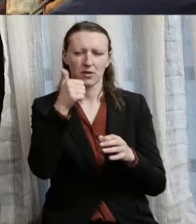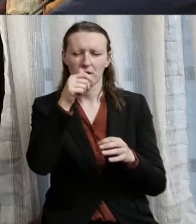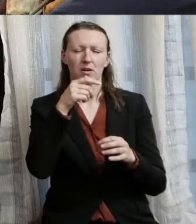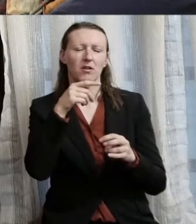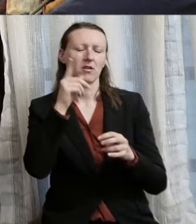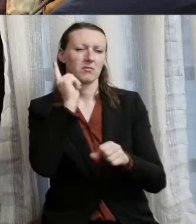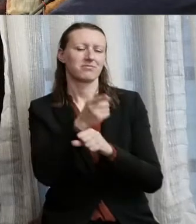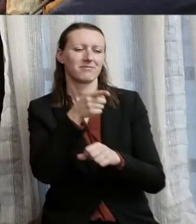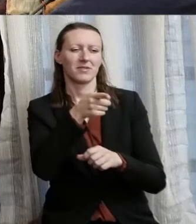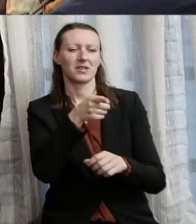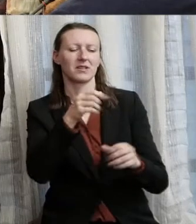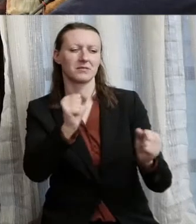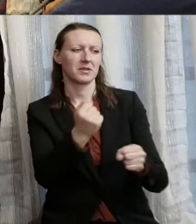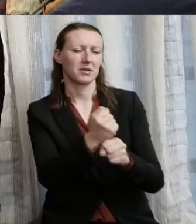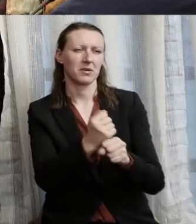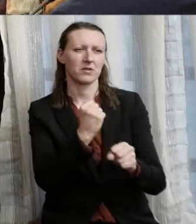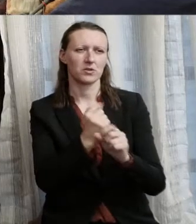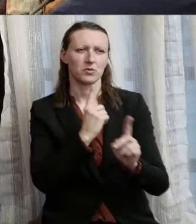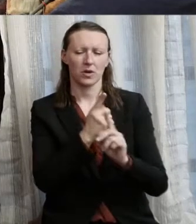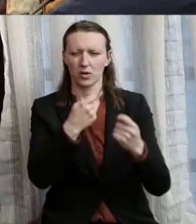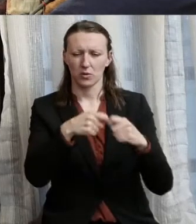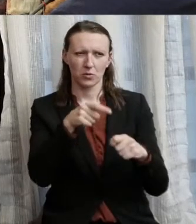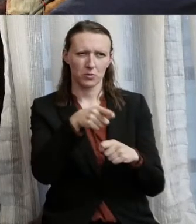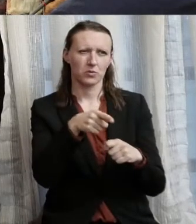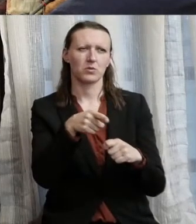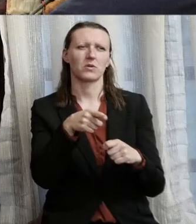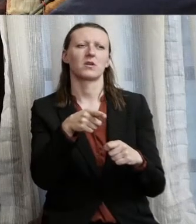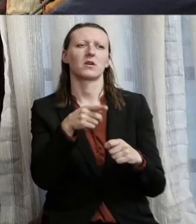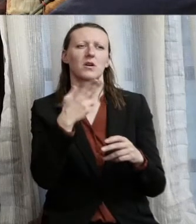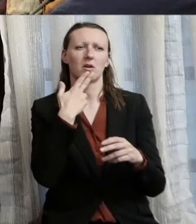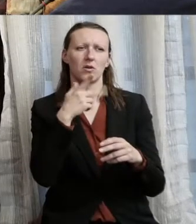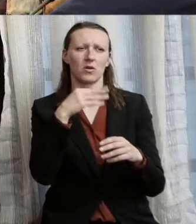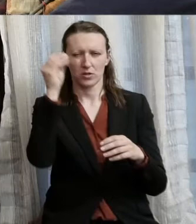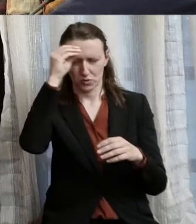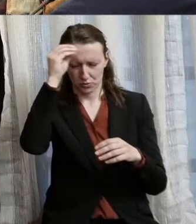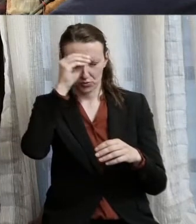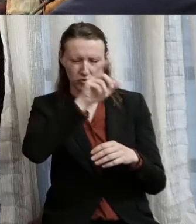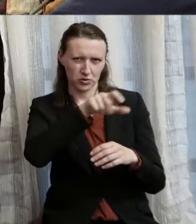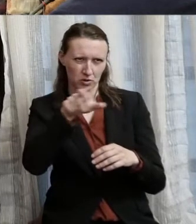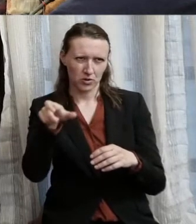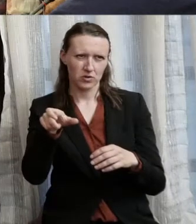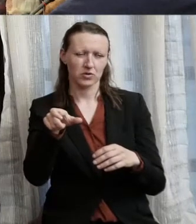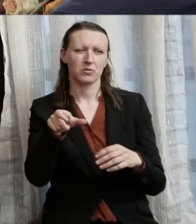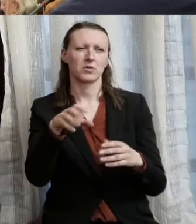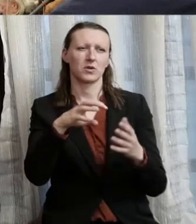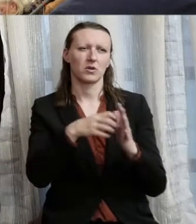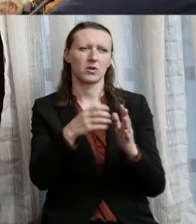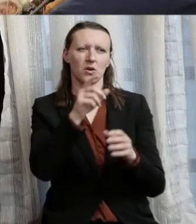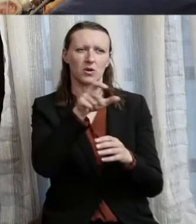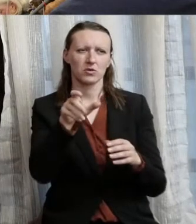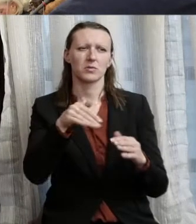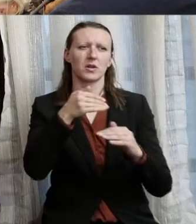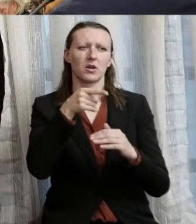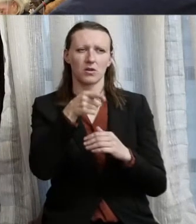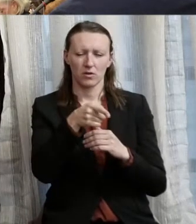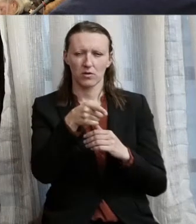imenujemo, pokrenemo suradnju sa udrugom koja je stručna, skup stručnih osoba.